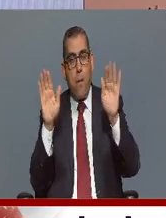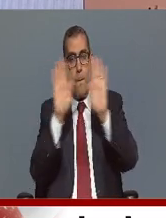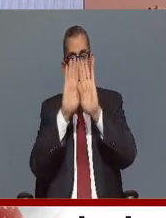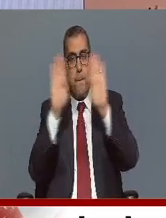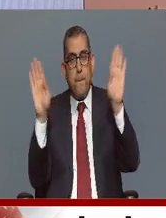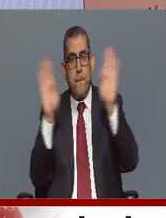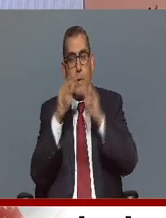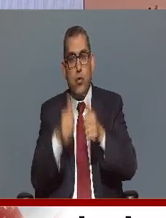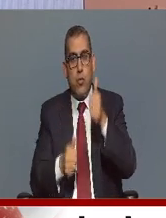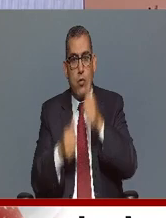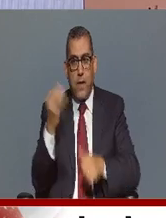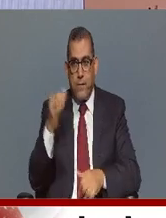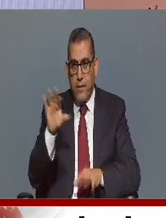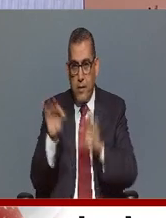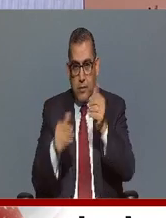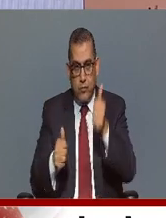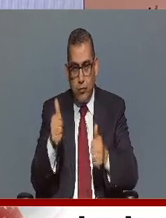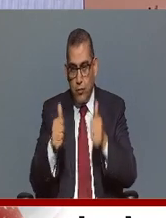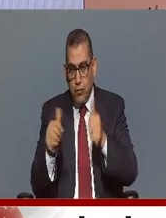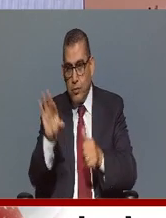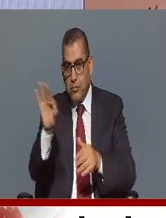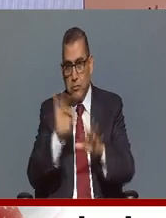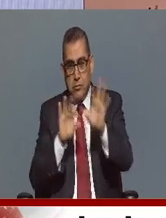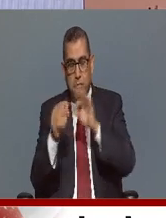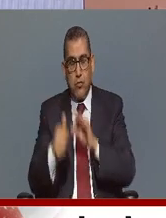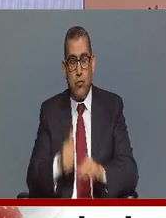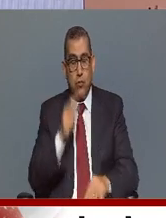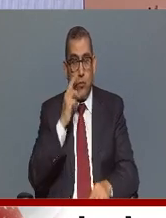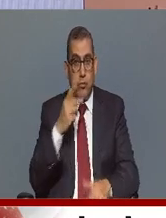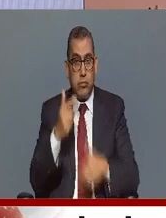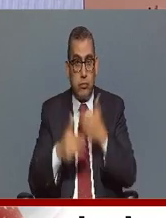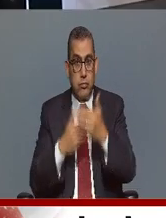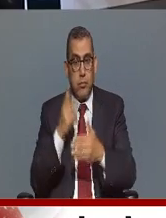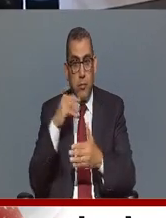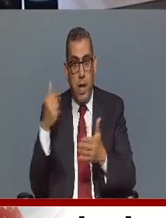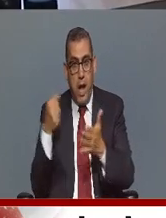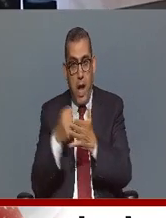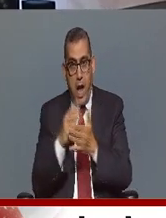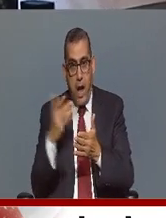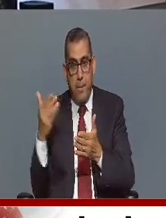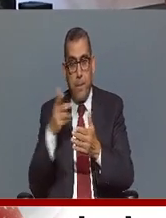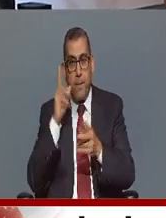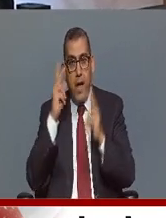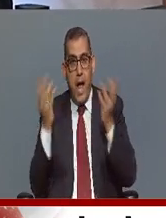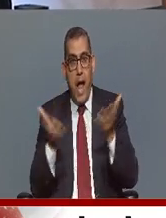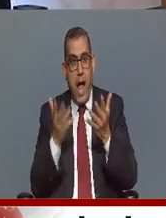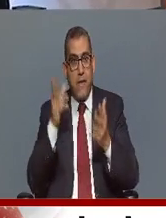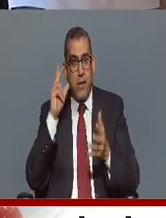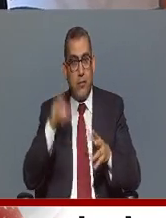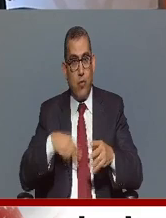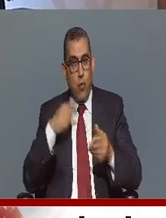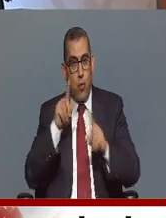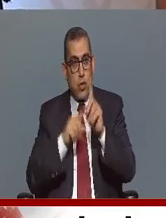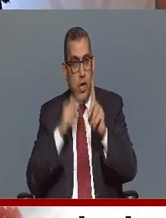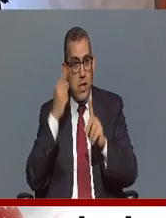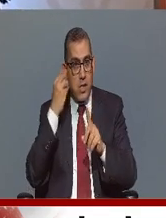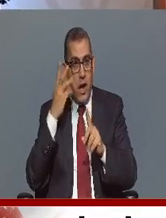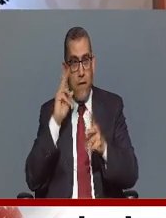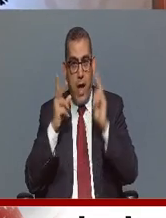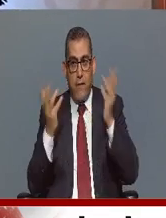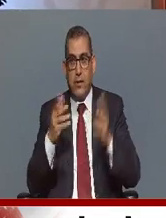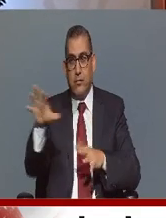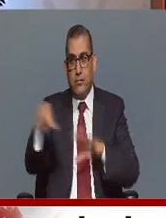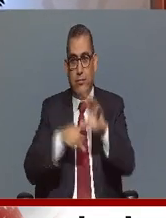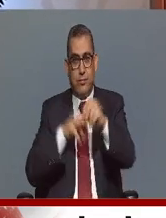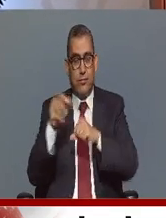بينهم لاختيار أفضل العناصر، وبعد كده بيتقدموا للمهرجانات التابعة لوزارة الثقافة. هذا